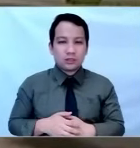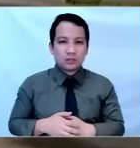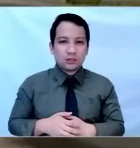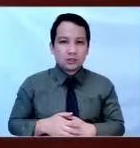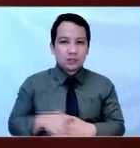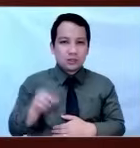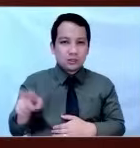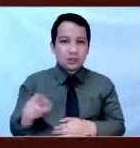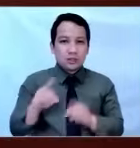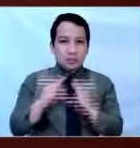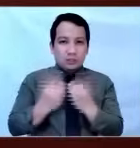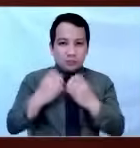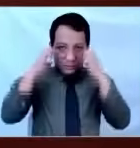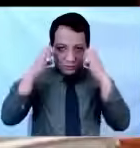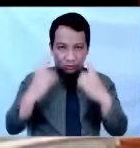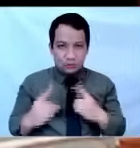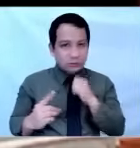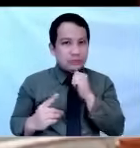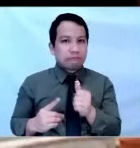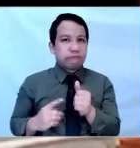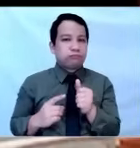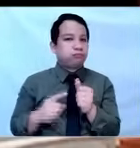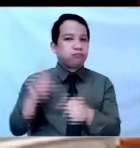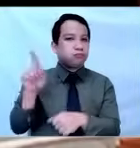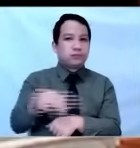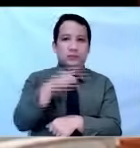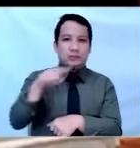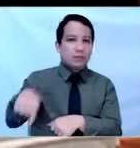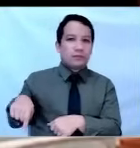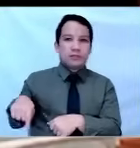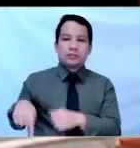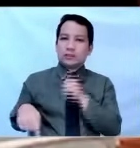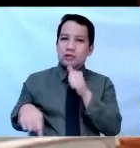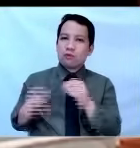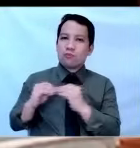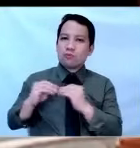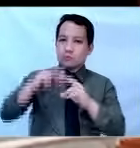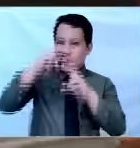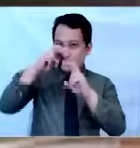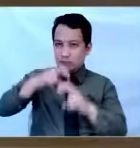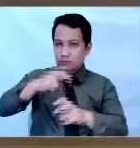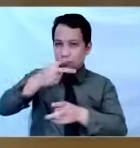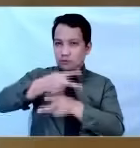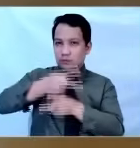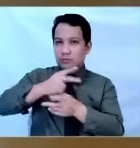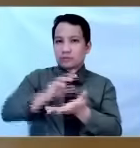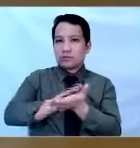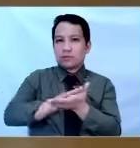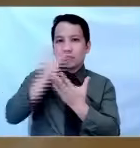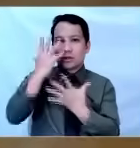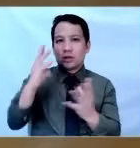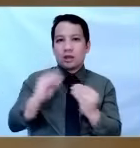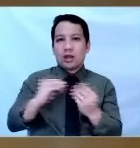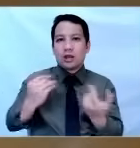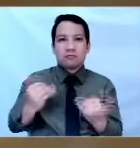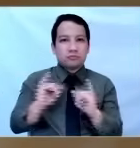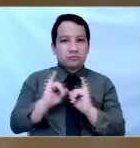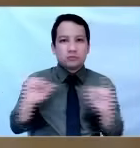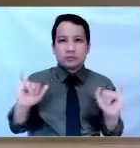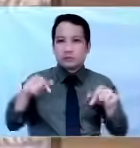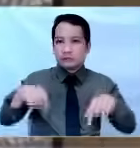ng Department of Education ang nangyari. Tiniyak nilang masihigpitan pa ang pag-monitor sa mga eskwelahan laban sa mga ganitong